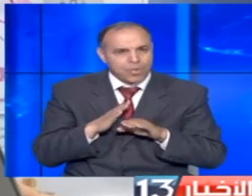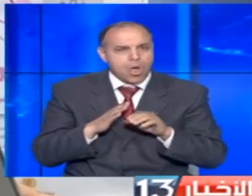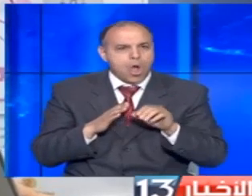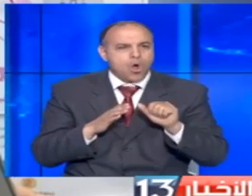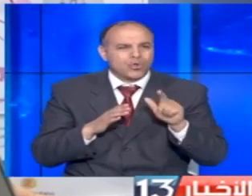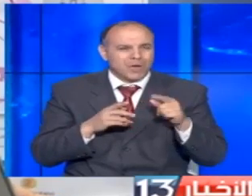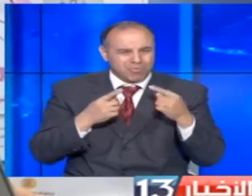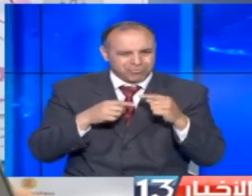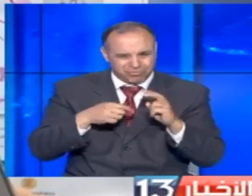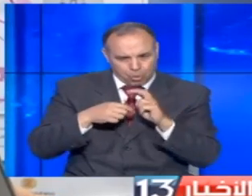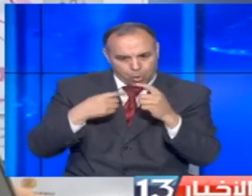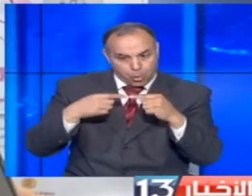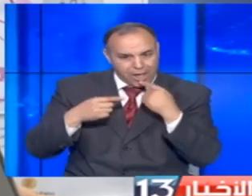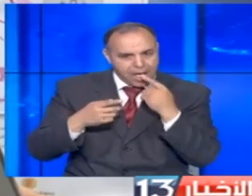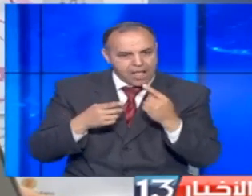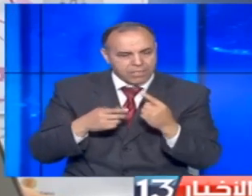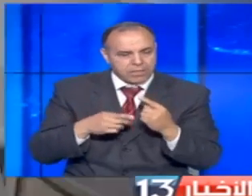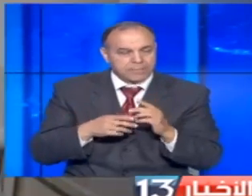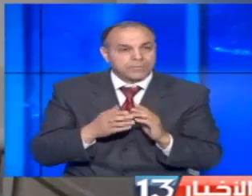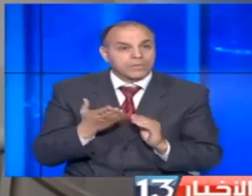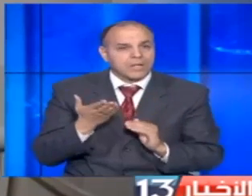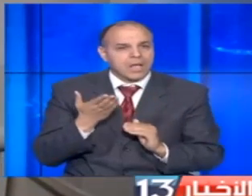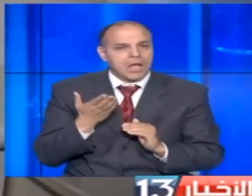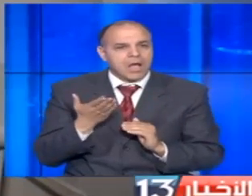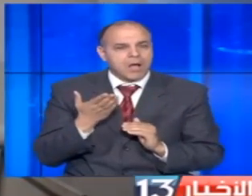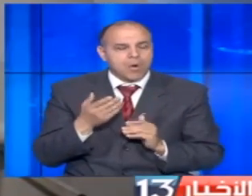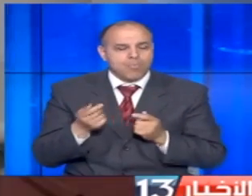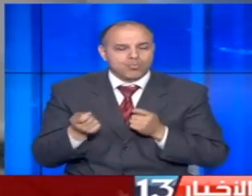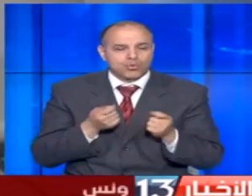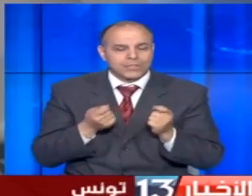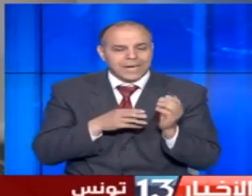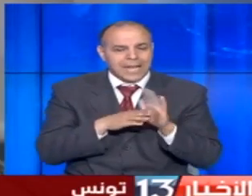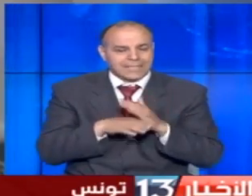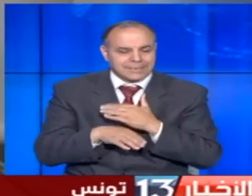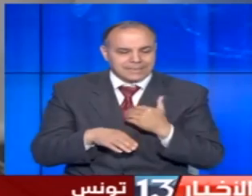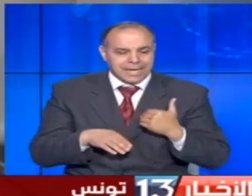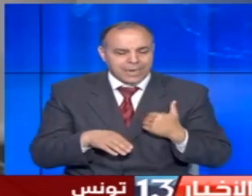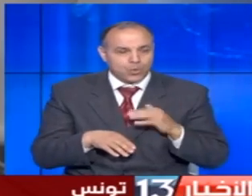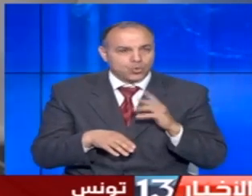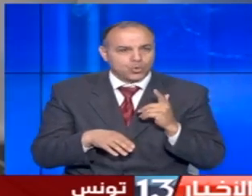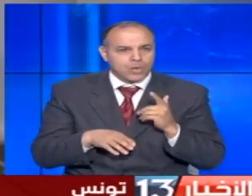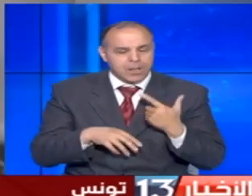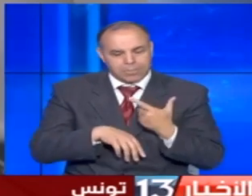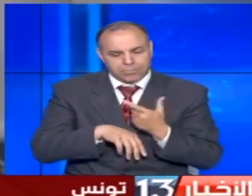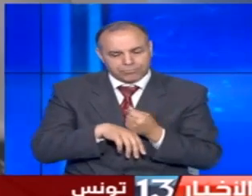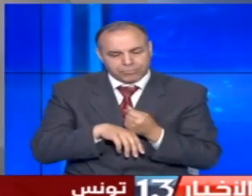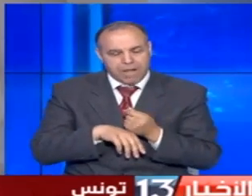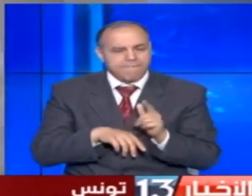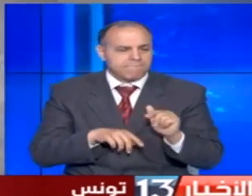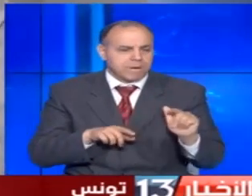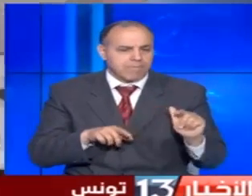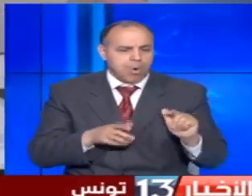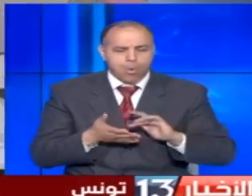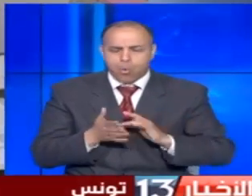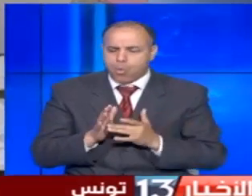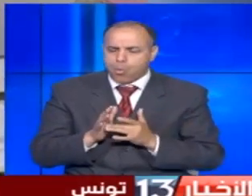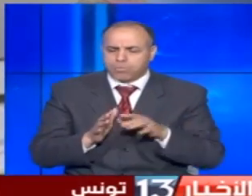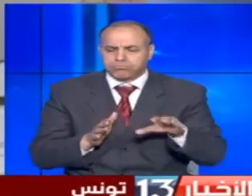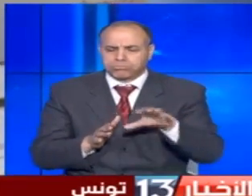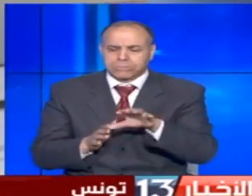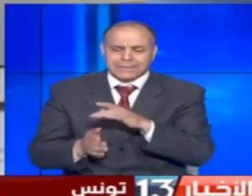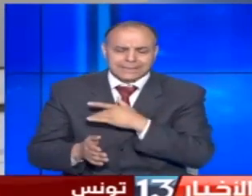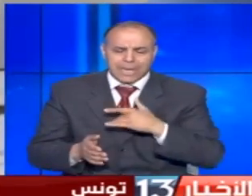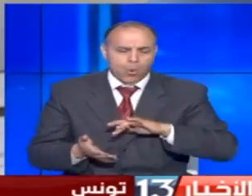حتى مقاومه المضادات الحيويه ووفق مديره الرعايه الصحيه الاساسيه التلقيح متوفر بمختلف مراكز الرعايه